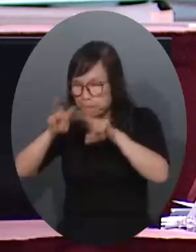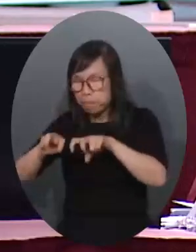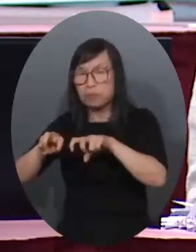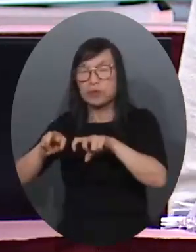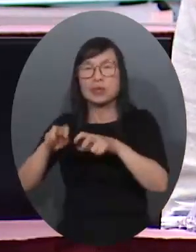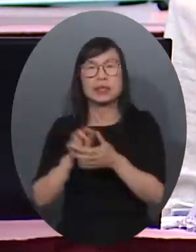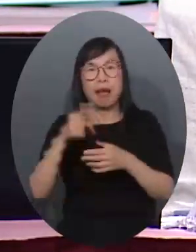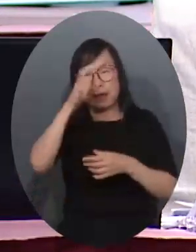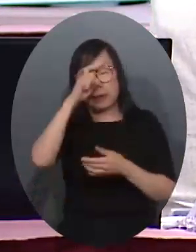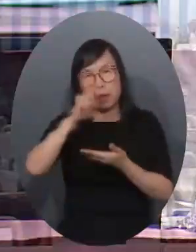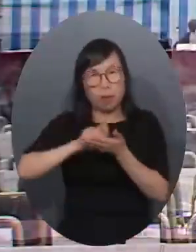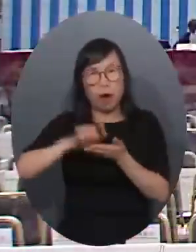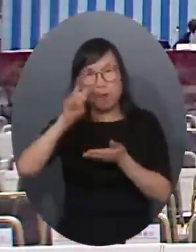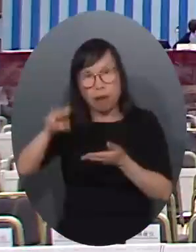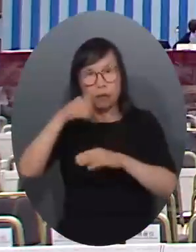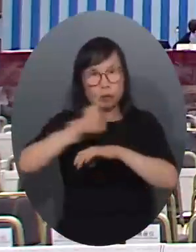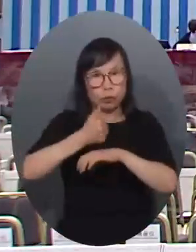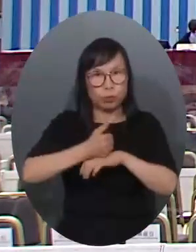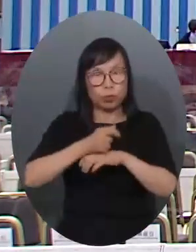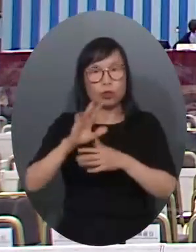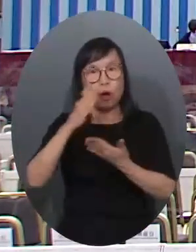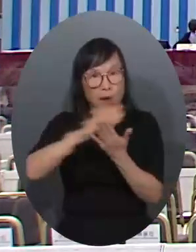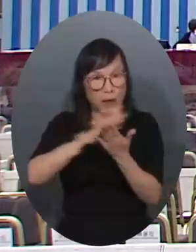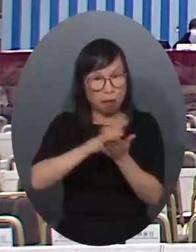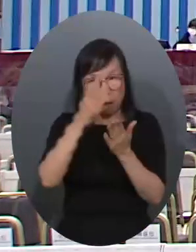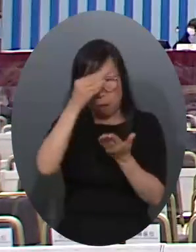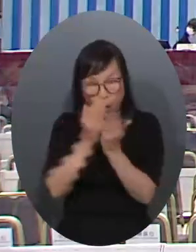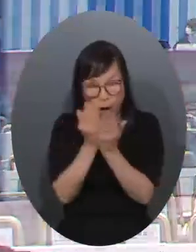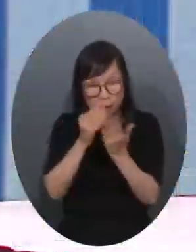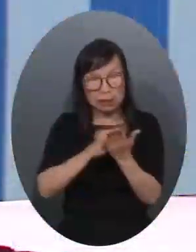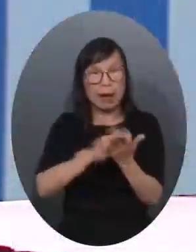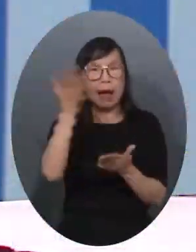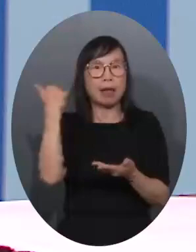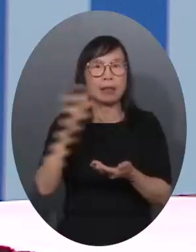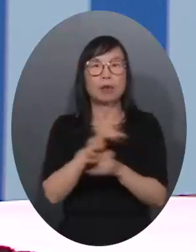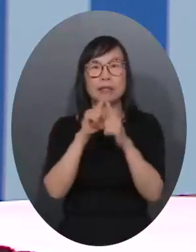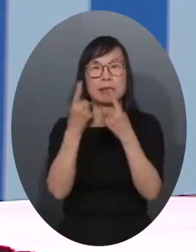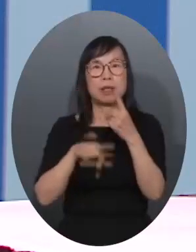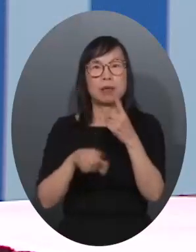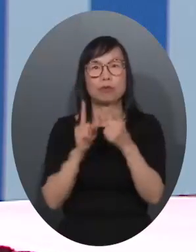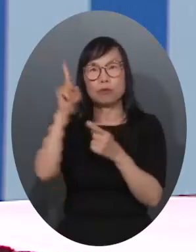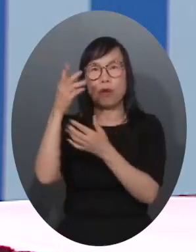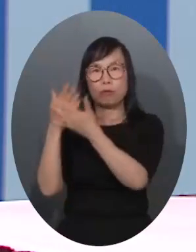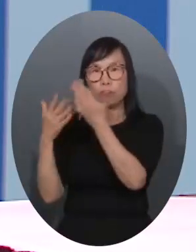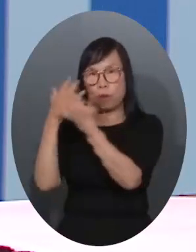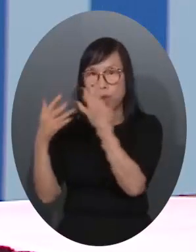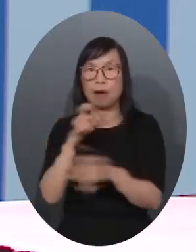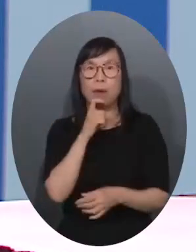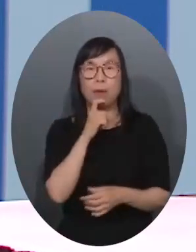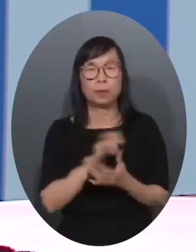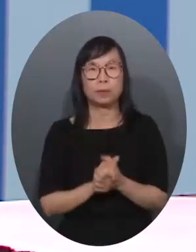you. Thank you. 是，謝謝。跟著的問題是，可否縮短鐵路發展的時間